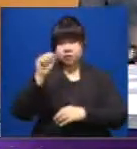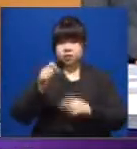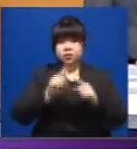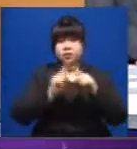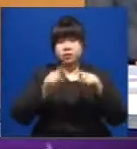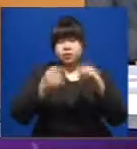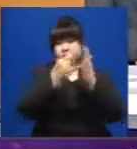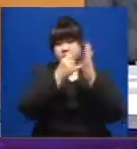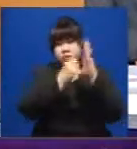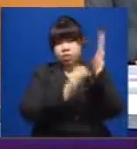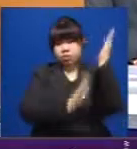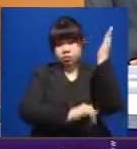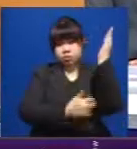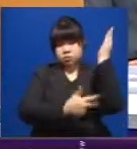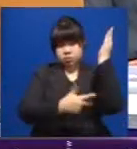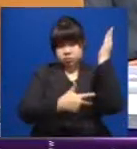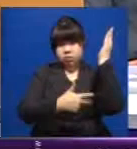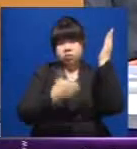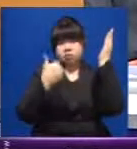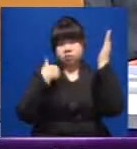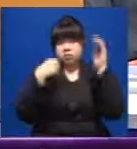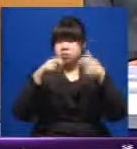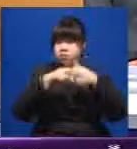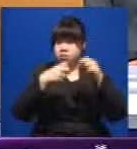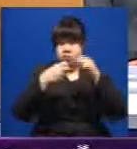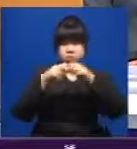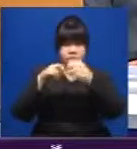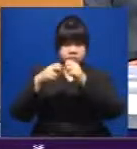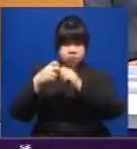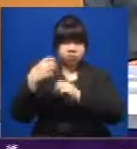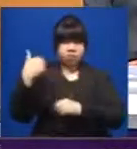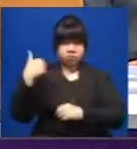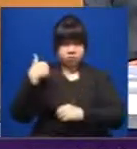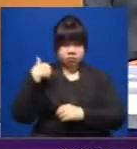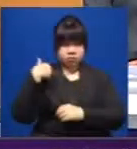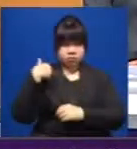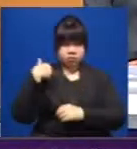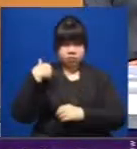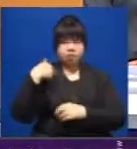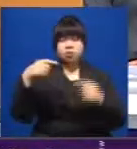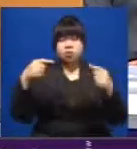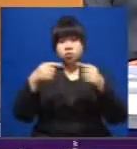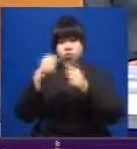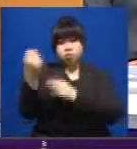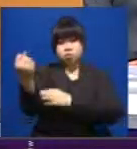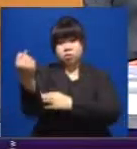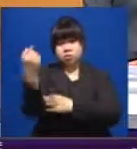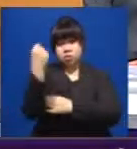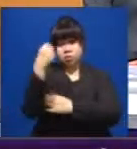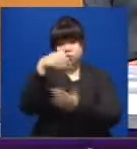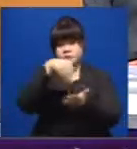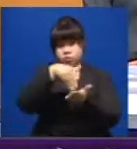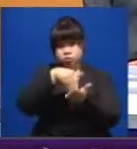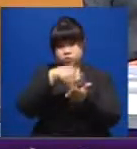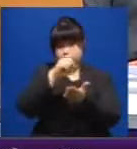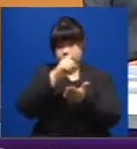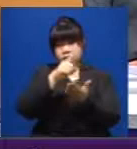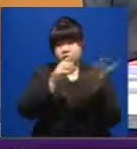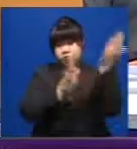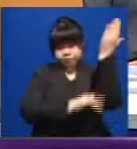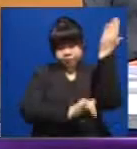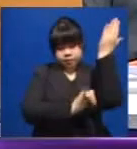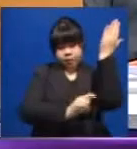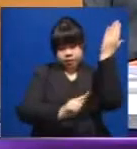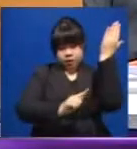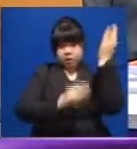3จังหวัดชายแดนภาคใต้นั้นยังคงเกิดเหตุร้ายขึ้นอย่างต่อเนื่องทีเดียวล่าสุดฝ่ายความมั่นคงค่ะก็ประเมินเหตุการณ์คาร์บอมกลางเมืองยะลา